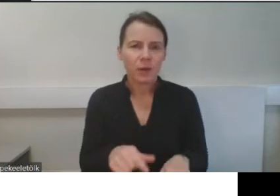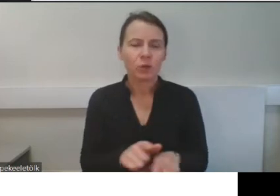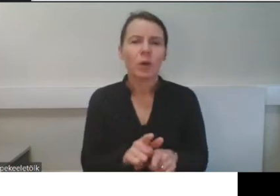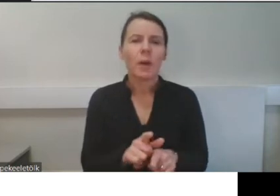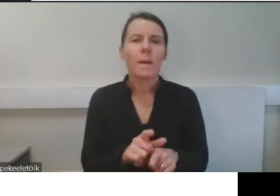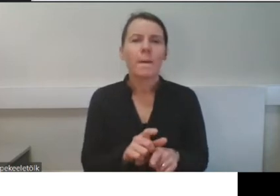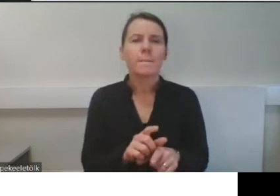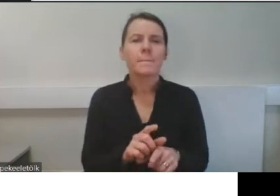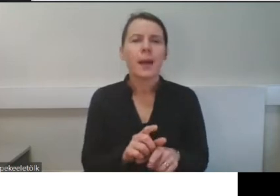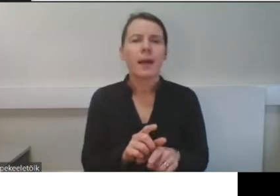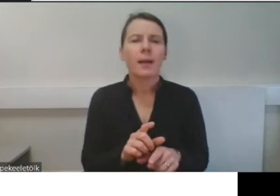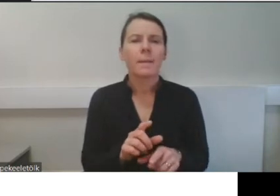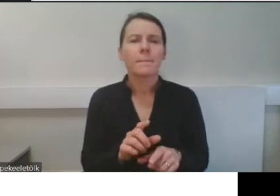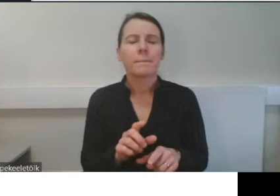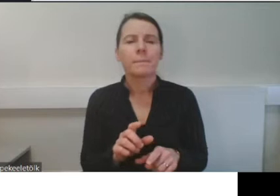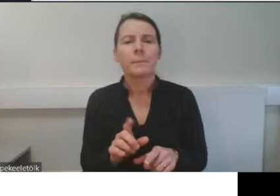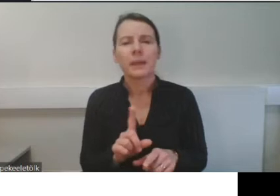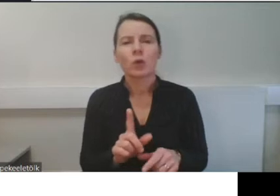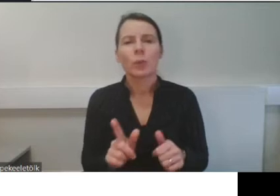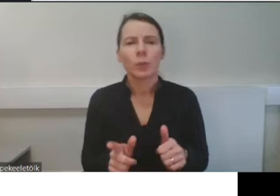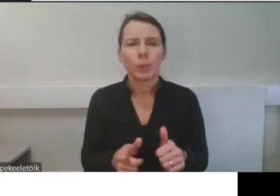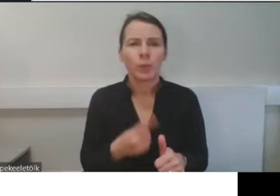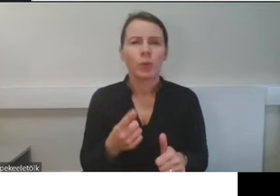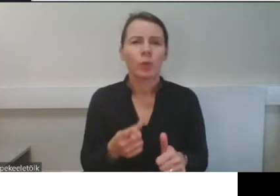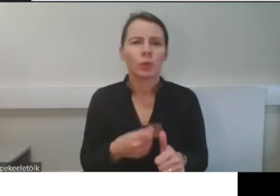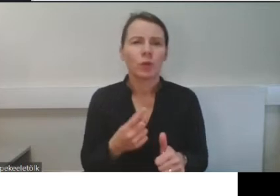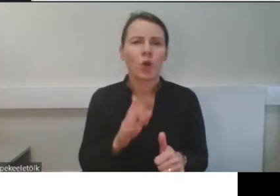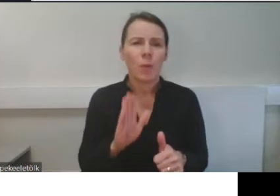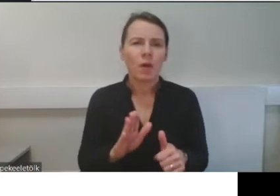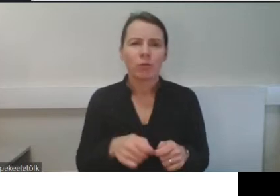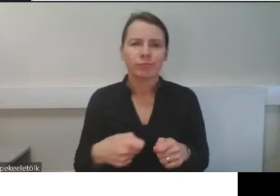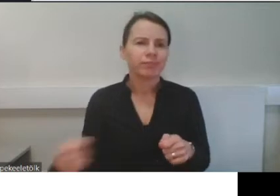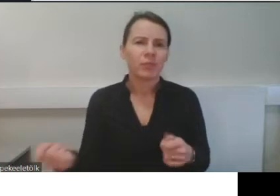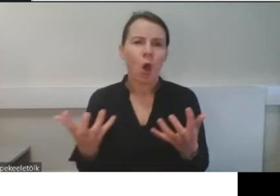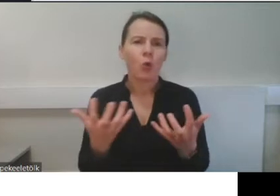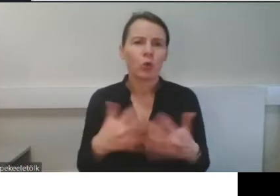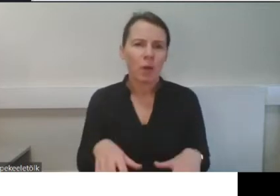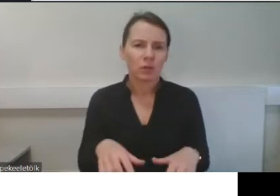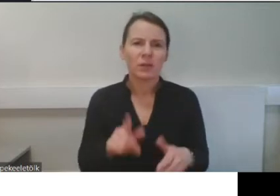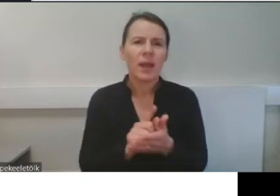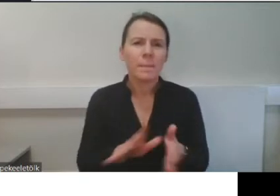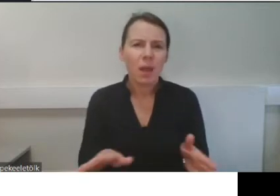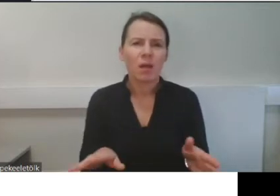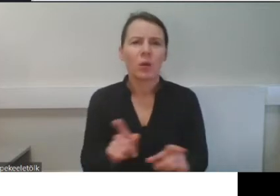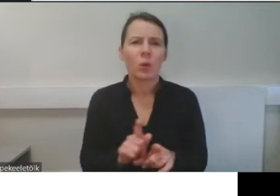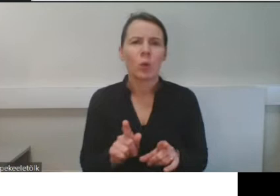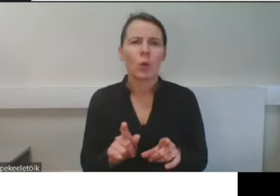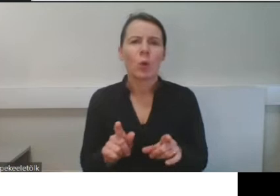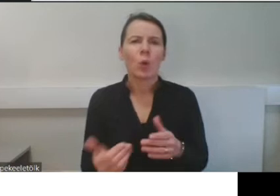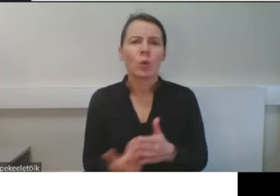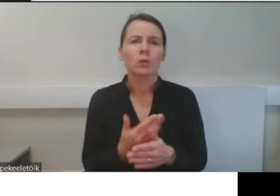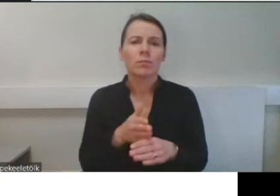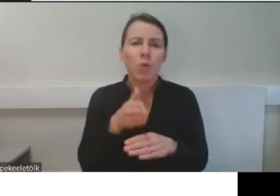Lisaks väga põgusalt räägin ka Sotsiaalkindlustusameti sotsiaalteenuste ja toetuste